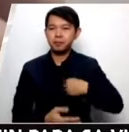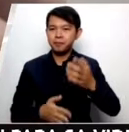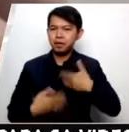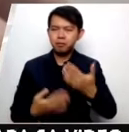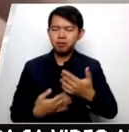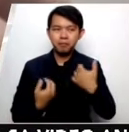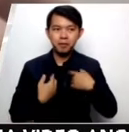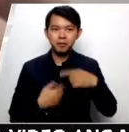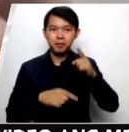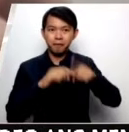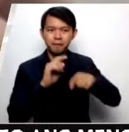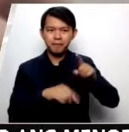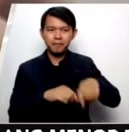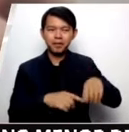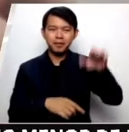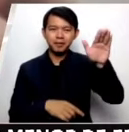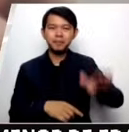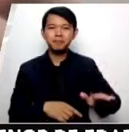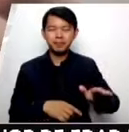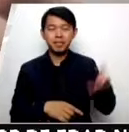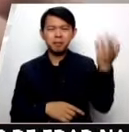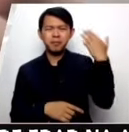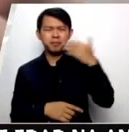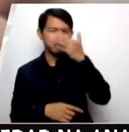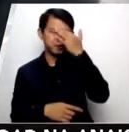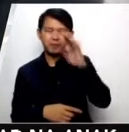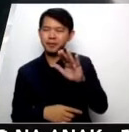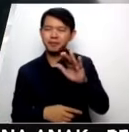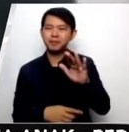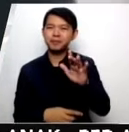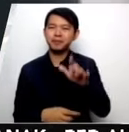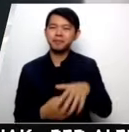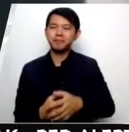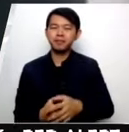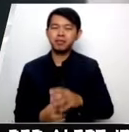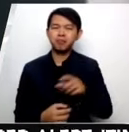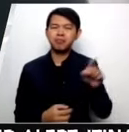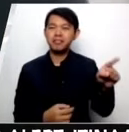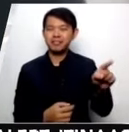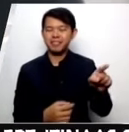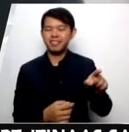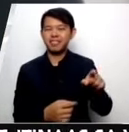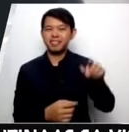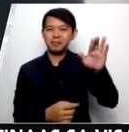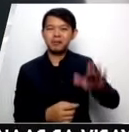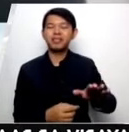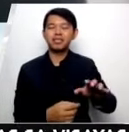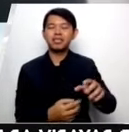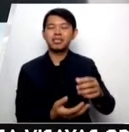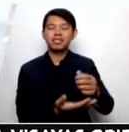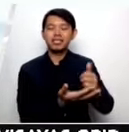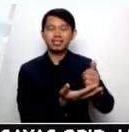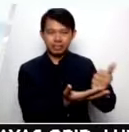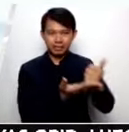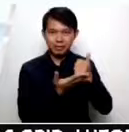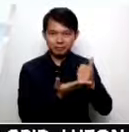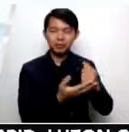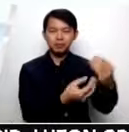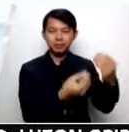pagkakayakap Wala pa akong alam eh siya yung nag-ano saakin ah kumbaga sa kanya po ako